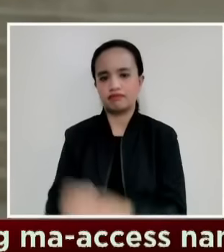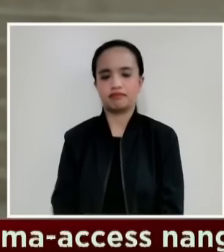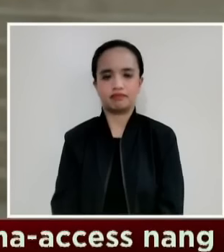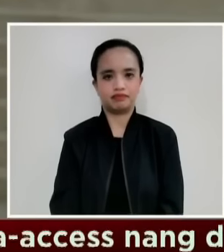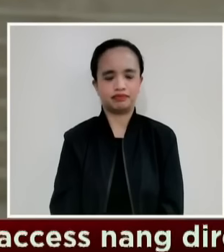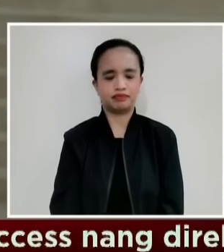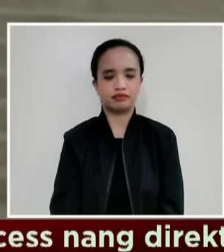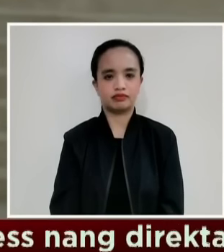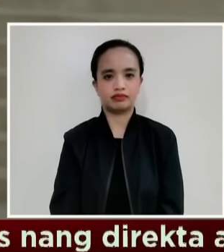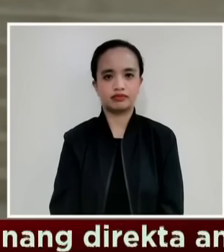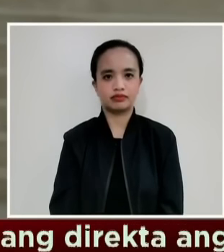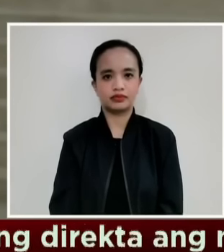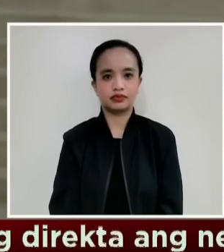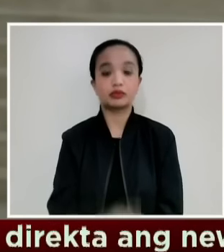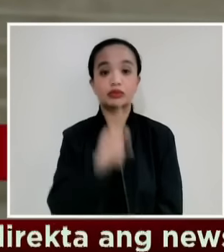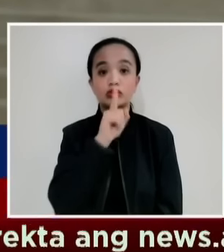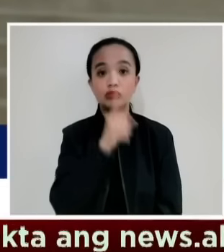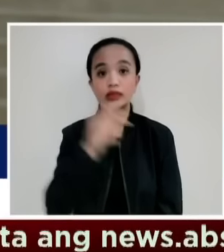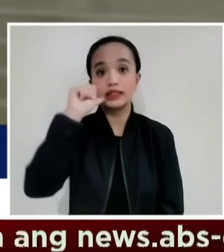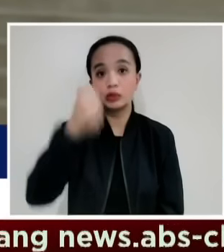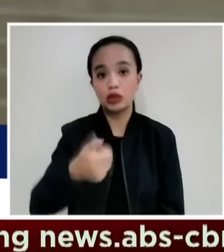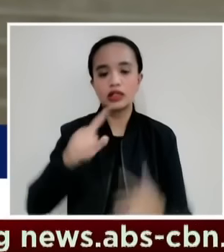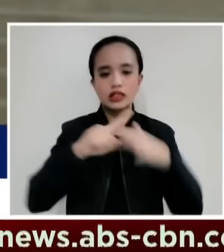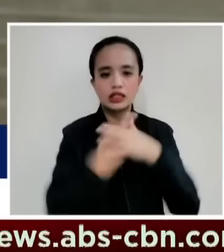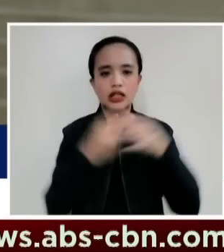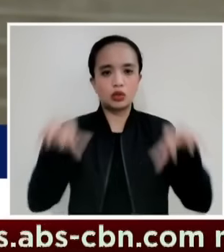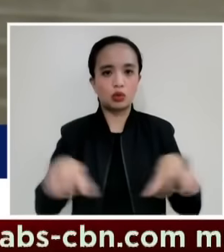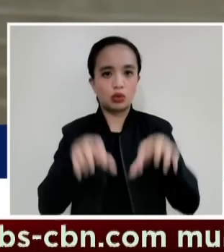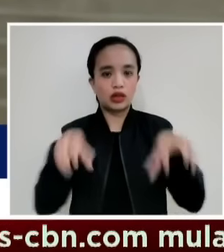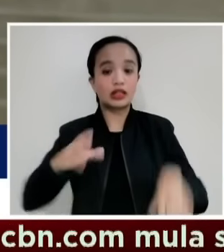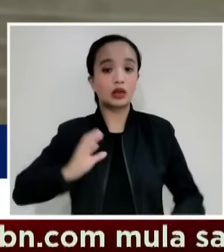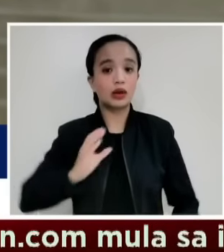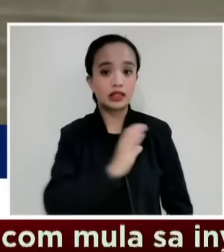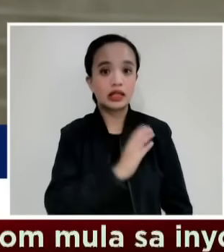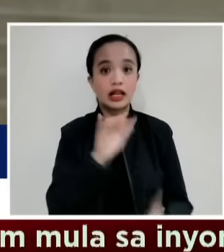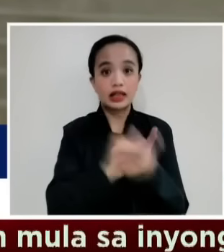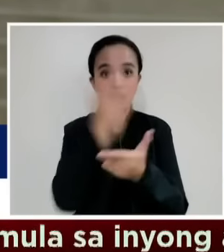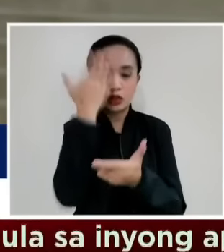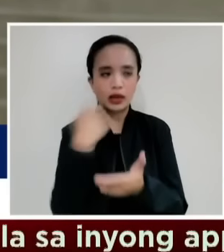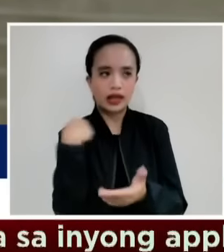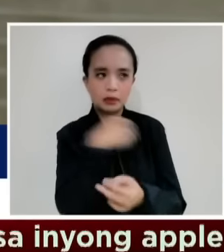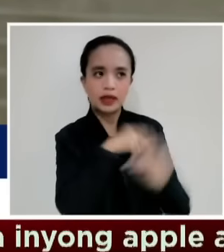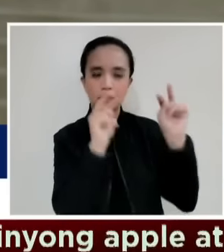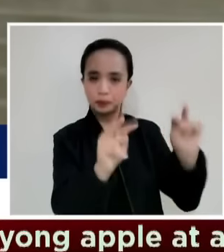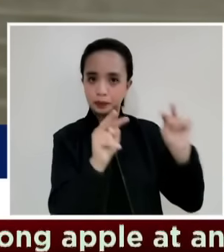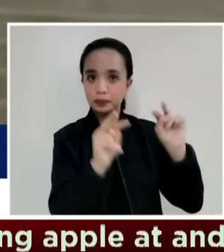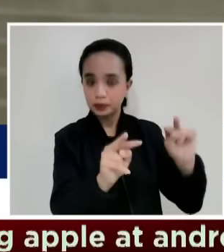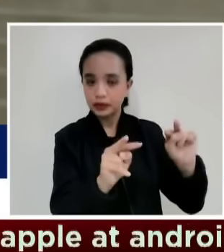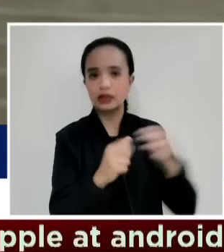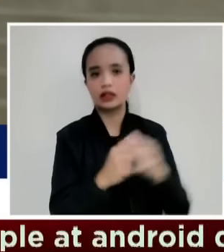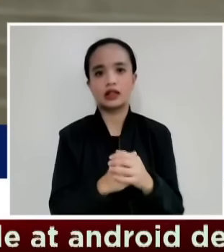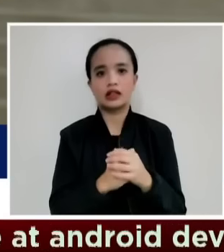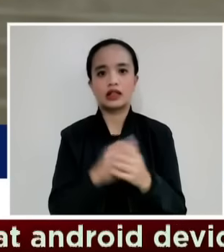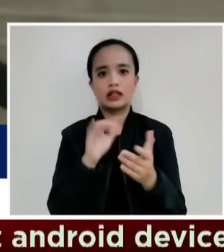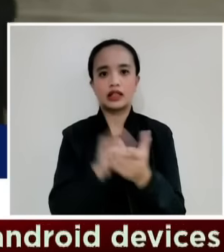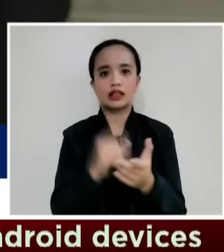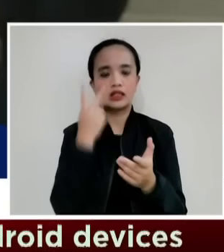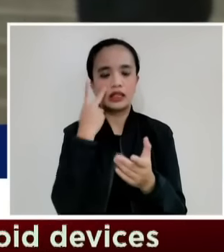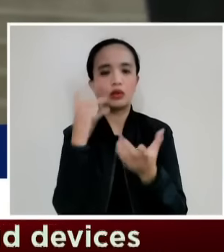Bukas ang aktwal na pagsisimula ng trabaho ng Kongreso, kaya babantayan natin ang magiging takbo ng mga hinirit ng Pangulo dito